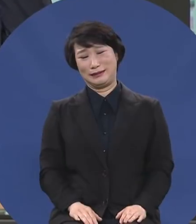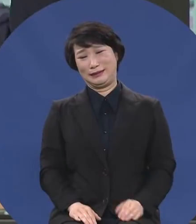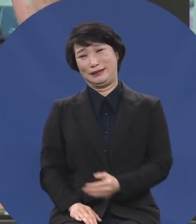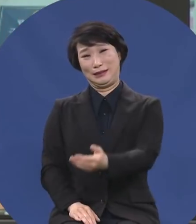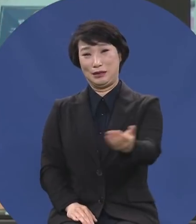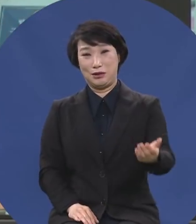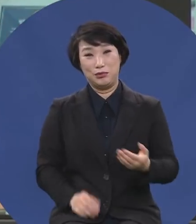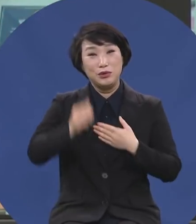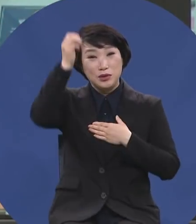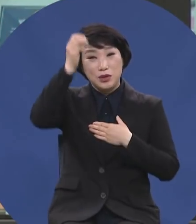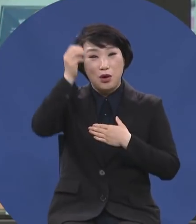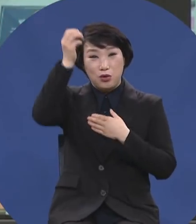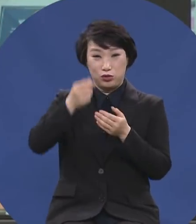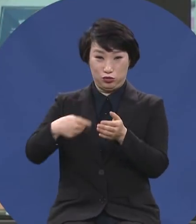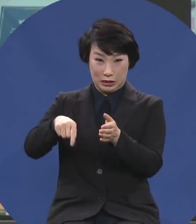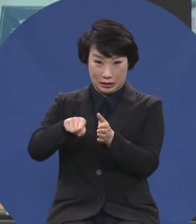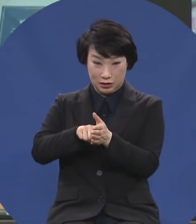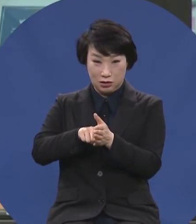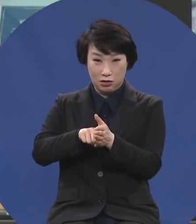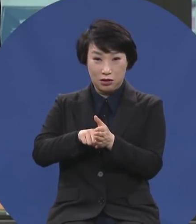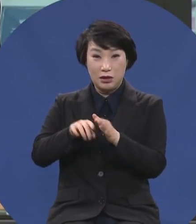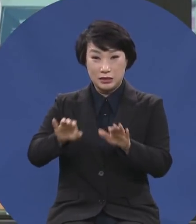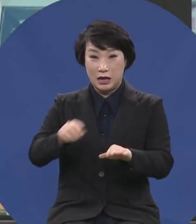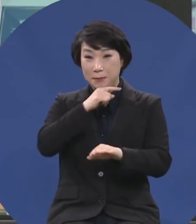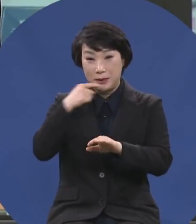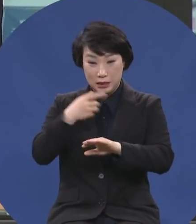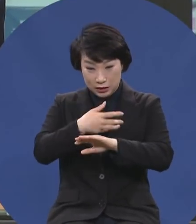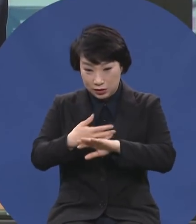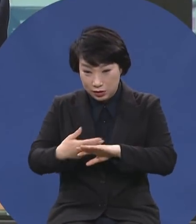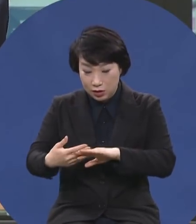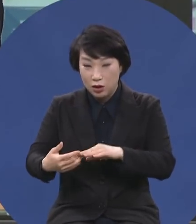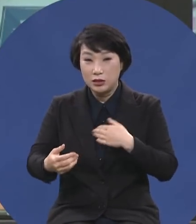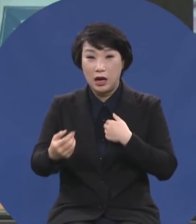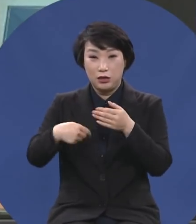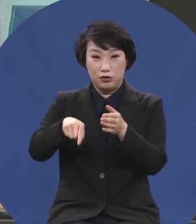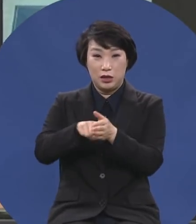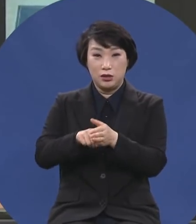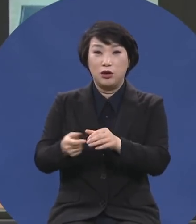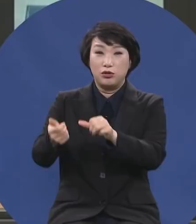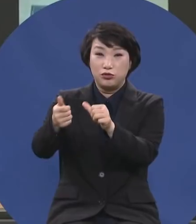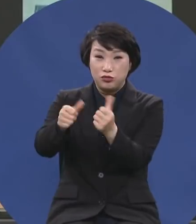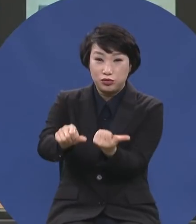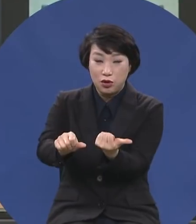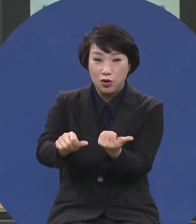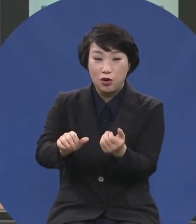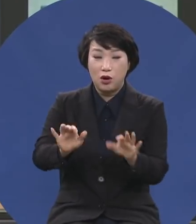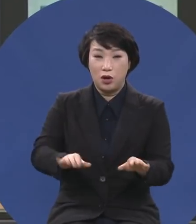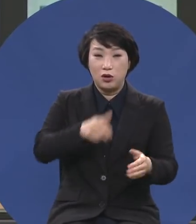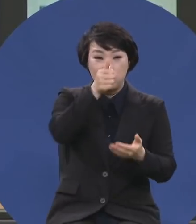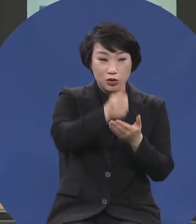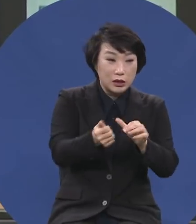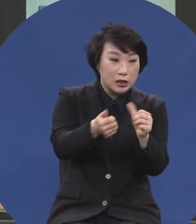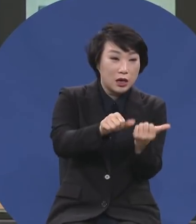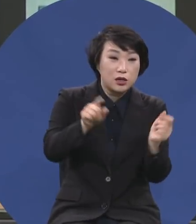당신 영혼을 위해서 피 쏟아 죽으셔서 죄와